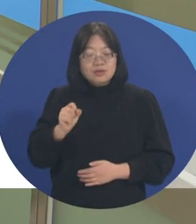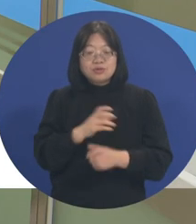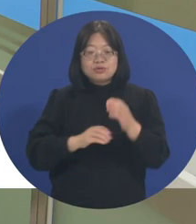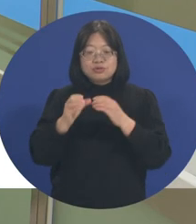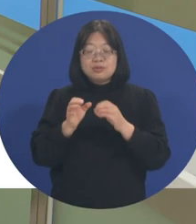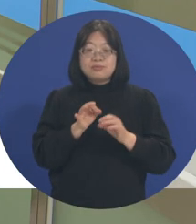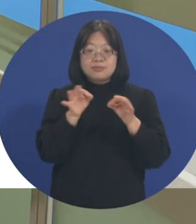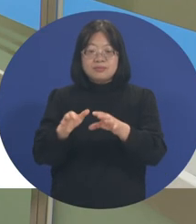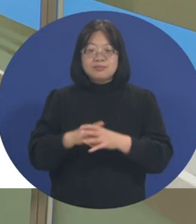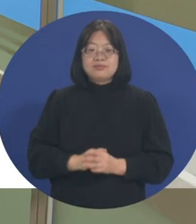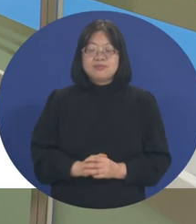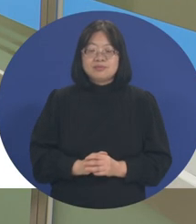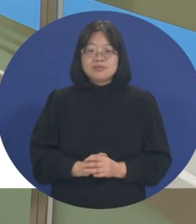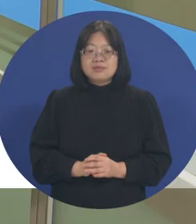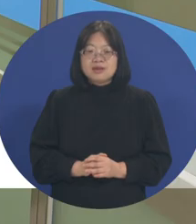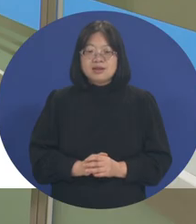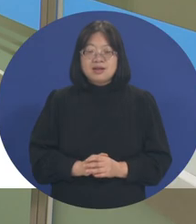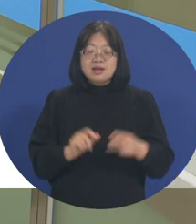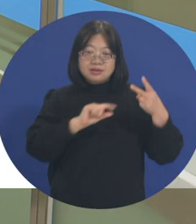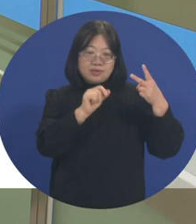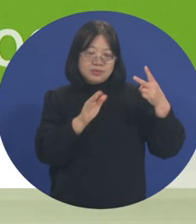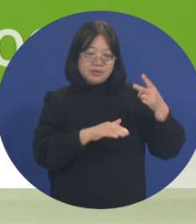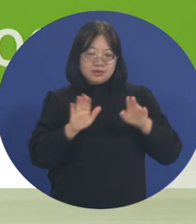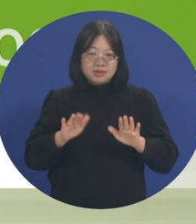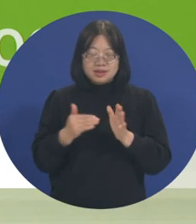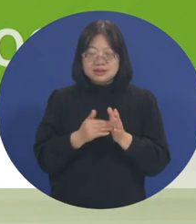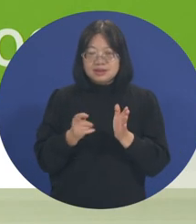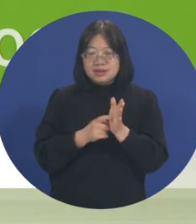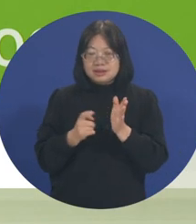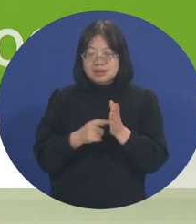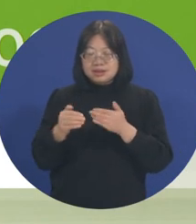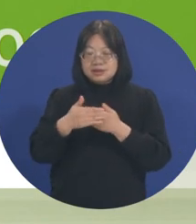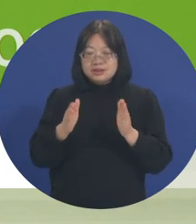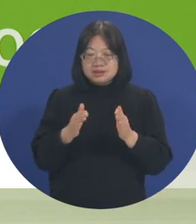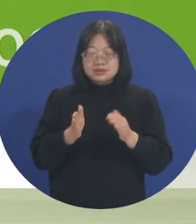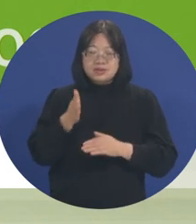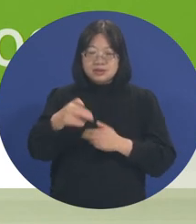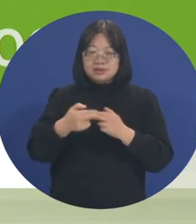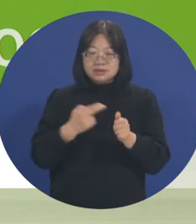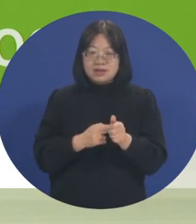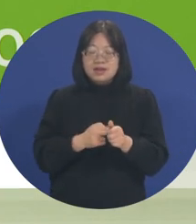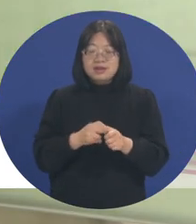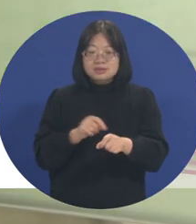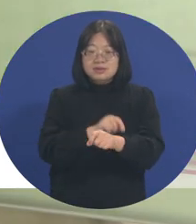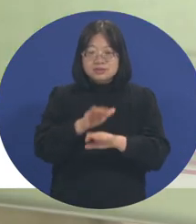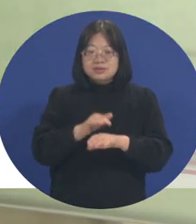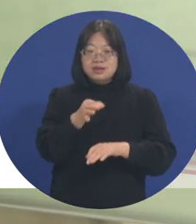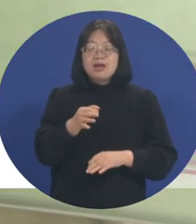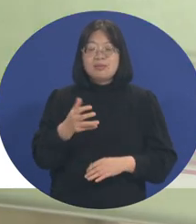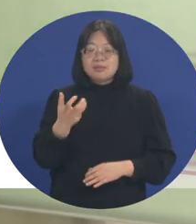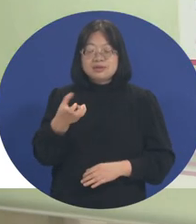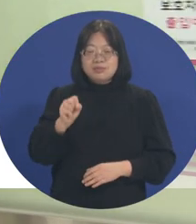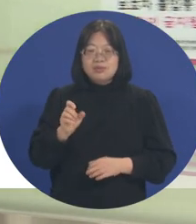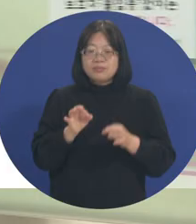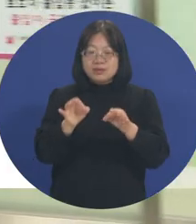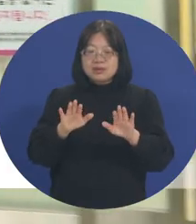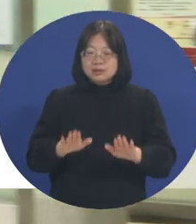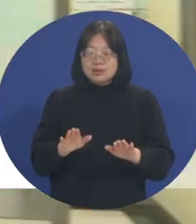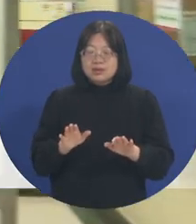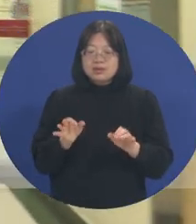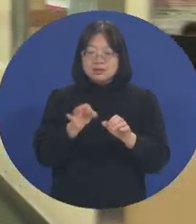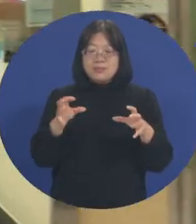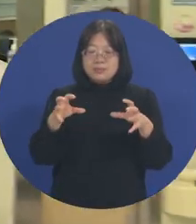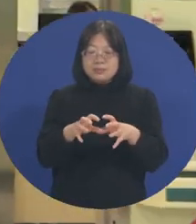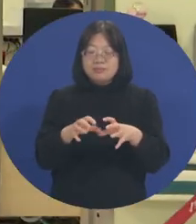지원합니다 돈은 지난 2월부터 현재까지 응급실 전담의사 특별 수당 등 총 80억 원을 지원했으며 이번